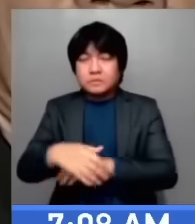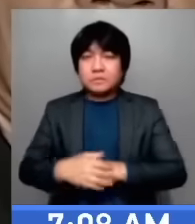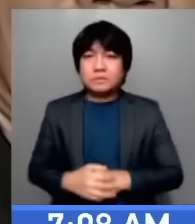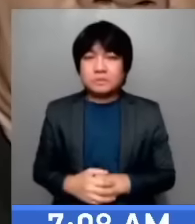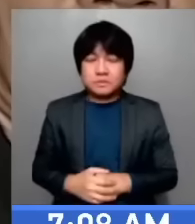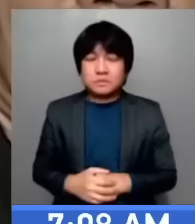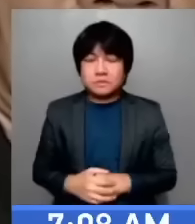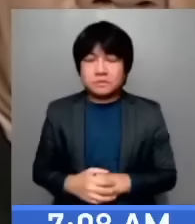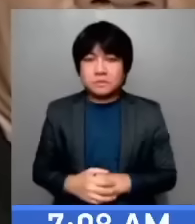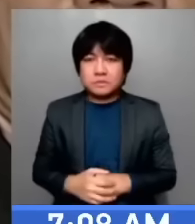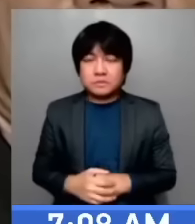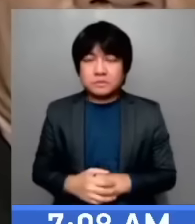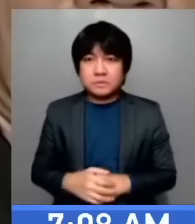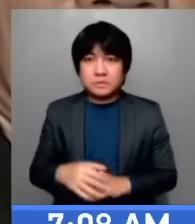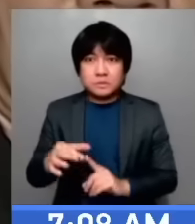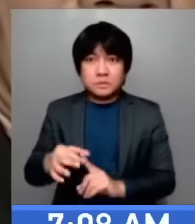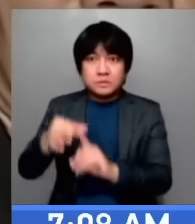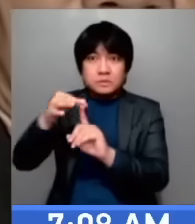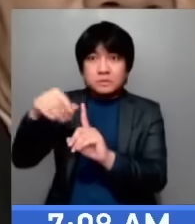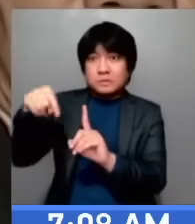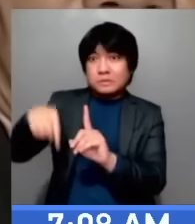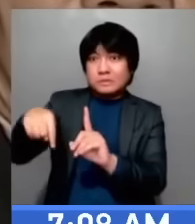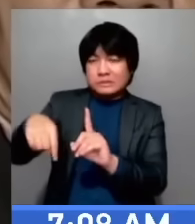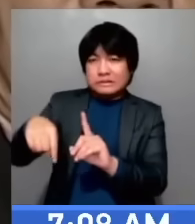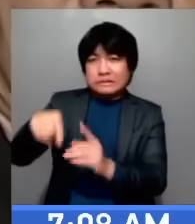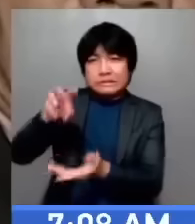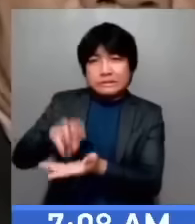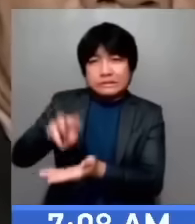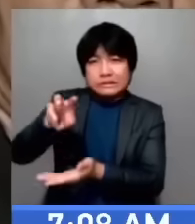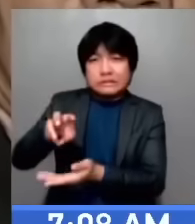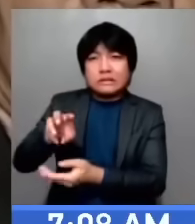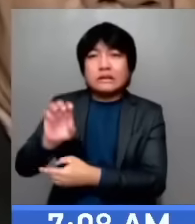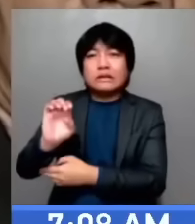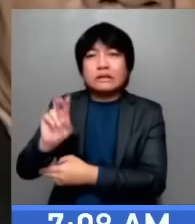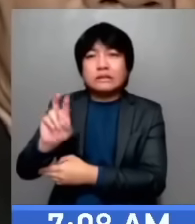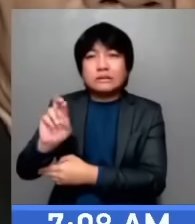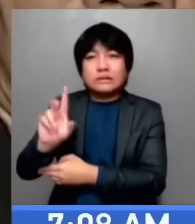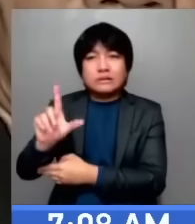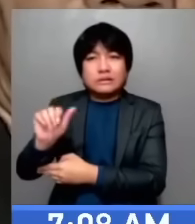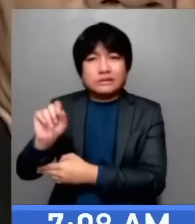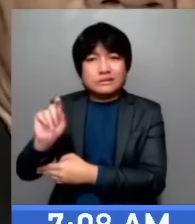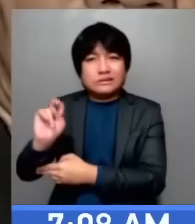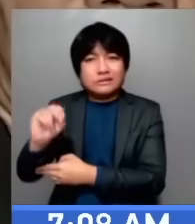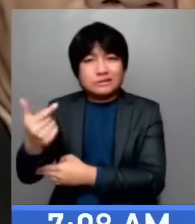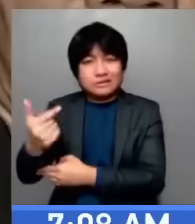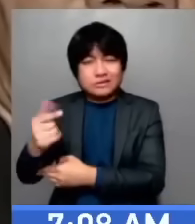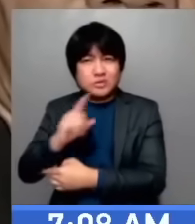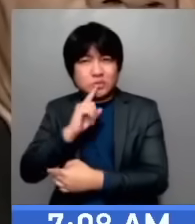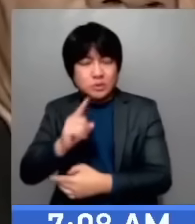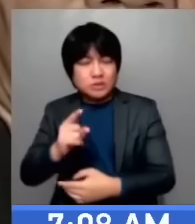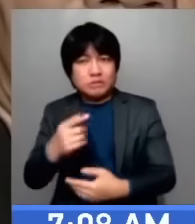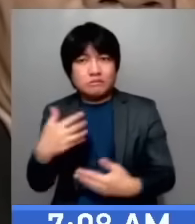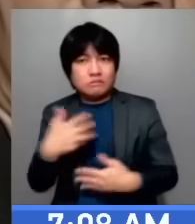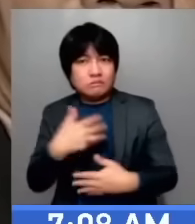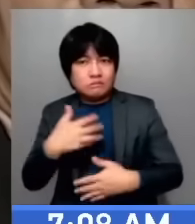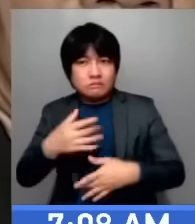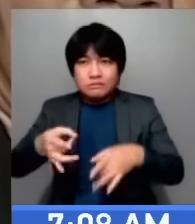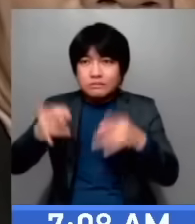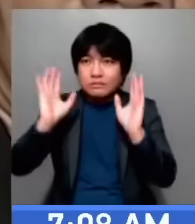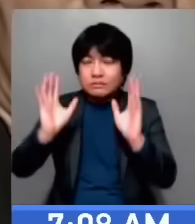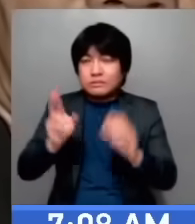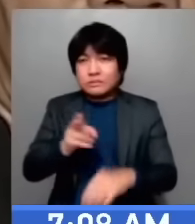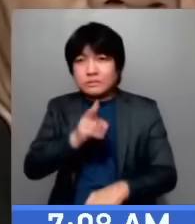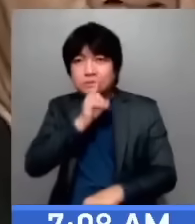sa everlasting so kasi syempre nakakaalarma naman talaga yung lumabas na post sa social